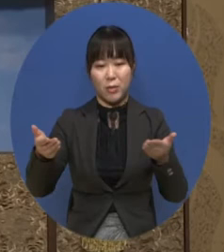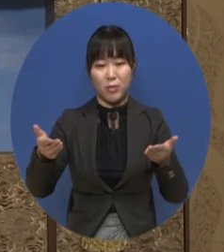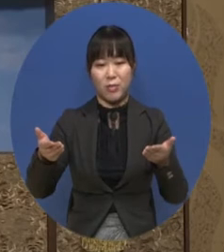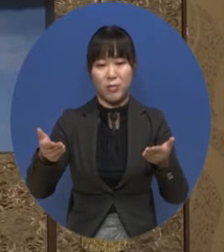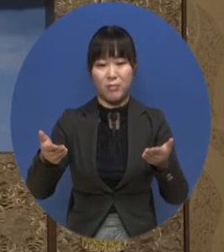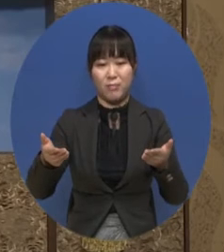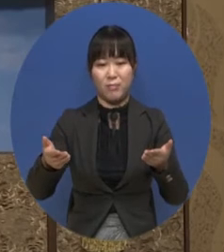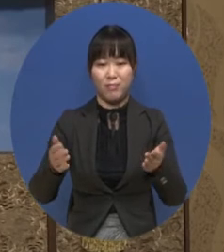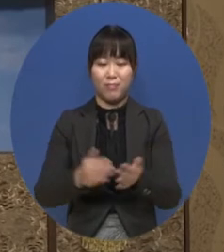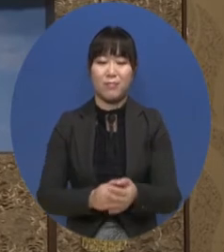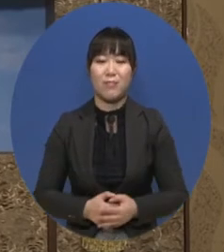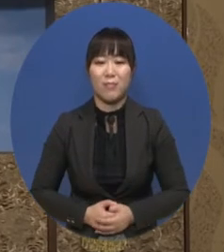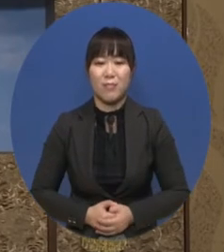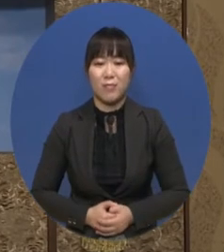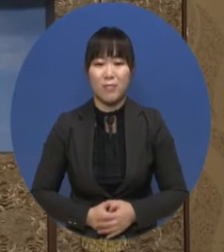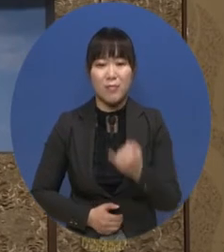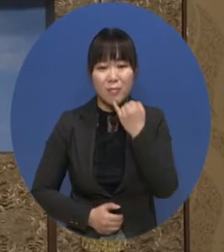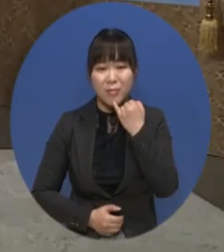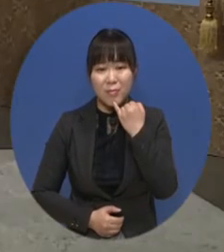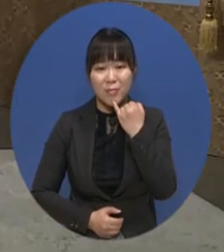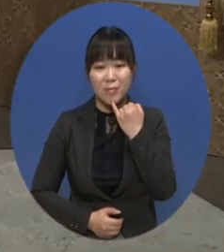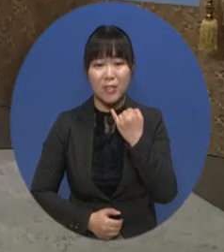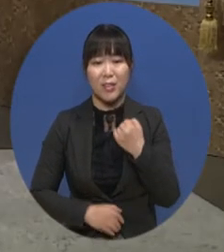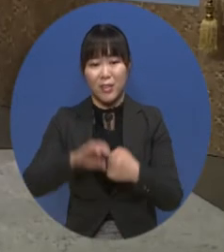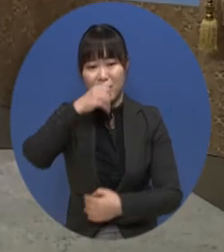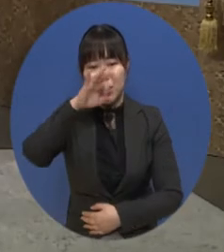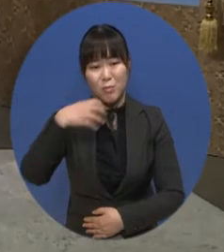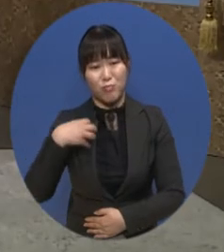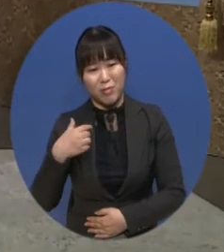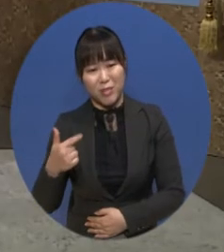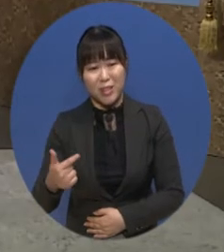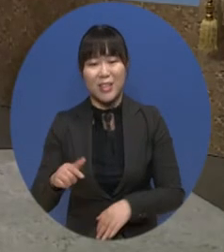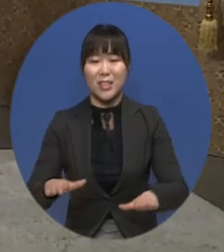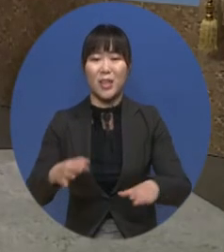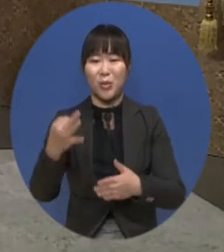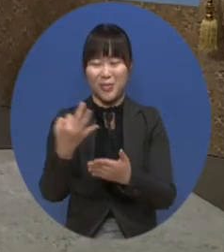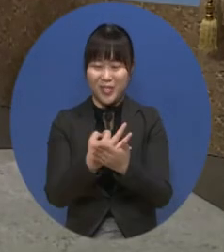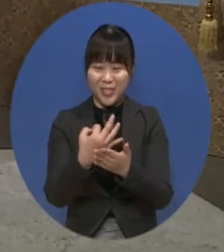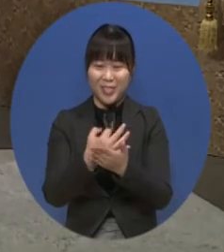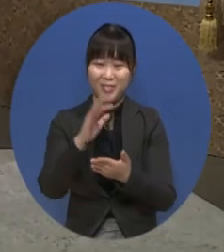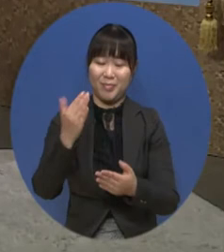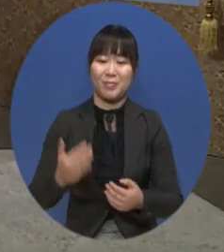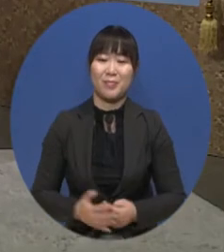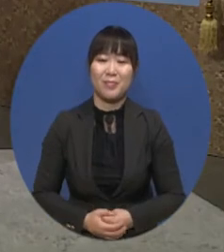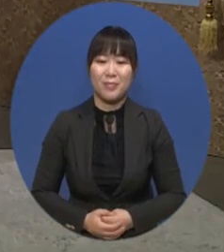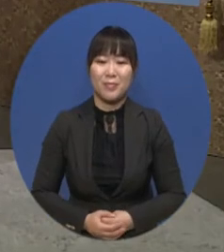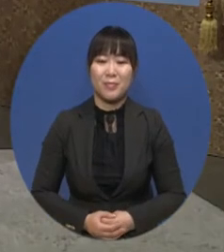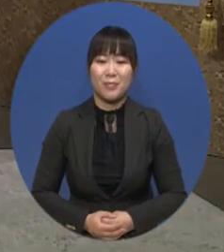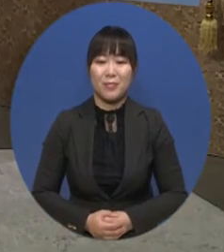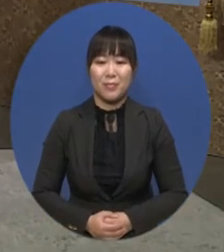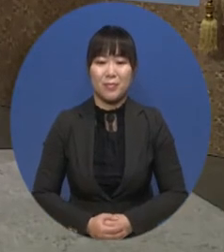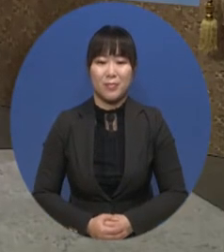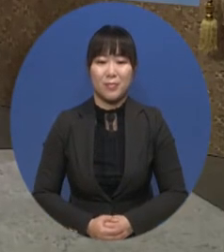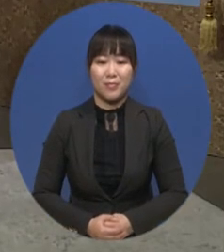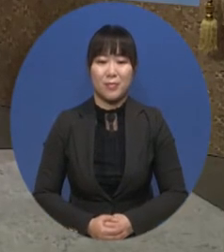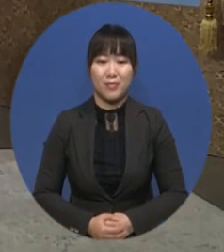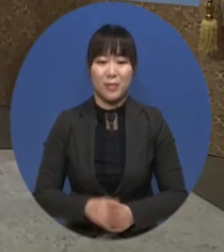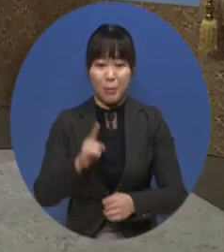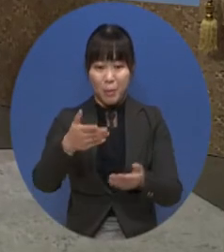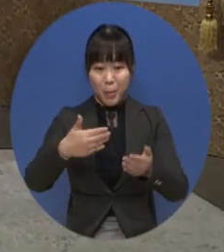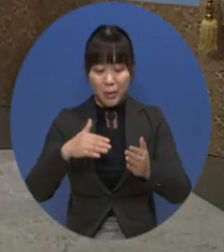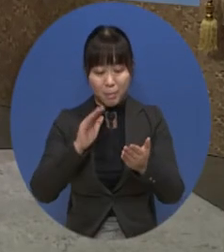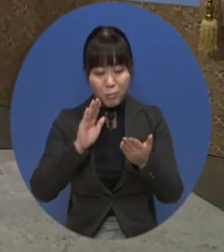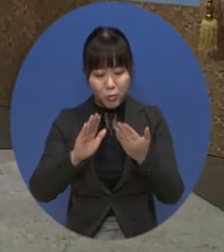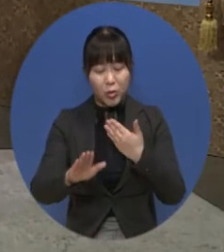다 보내드렸어요. 괜찮으셨어요. 재정적 부담이. 이제 돈 벌어야 돼. 근데 이제 또한번 받아보신